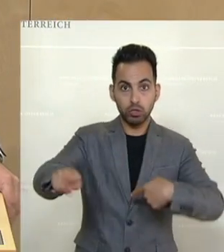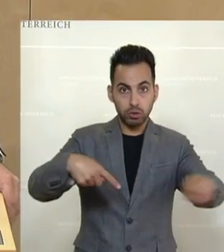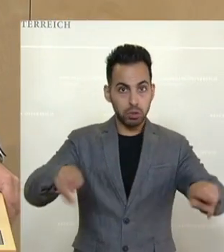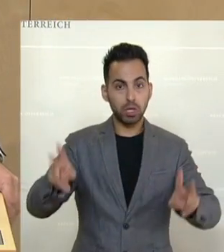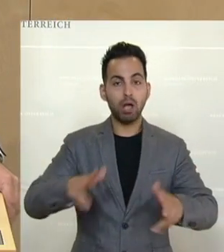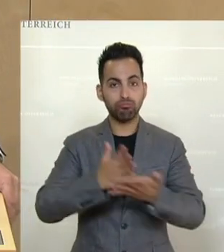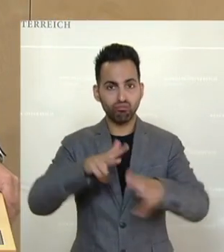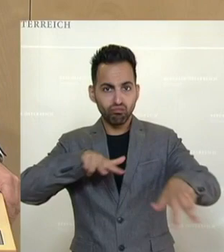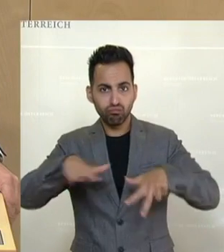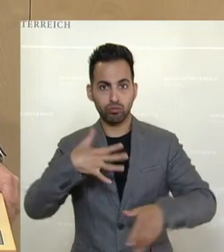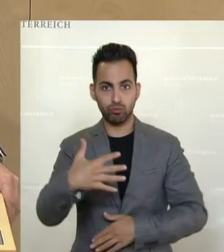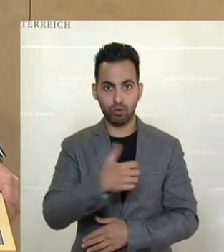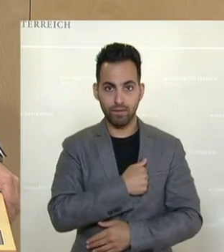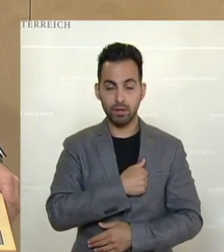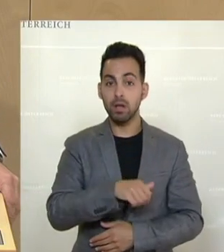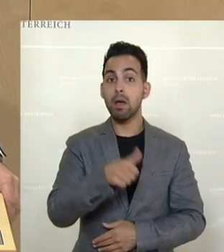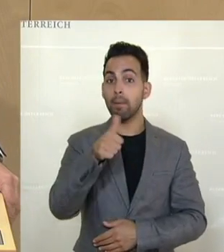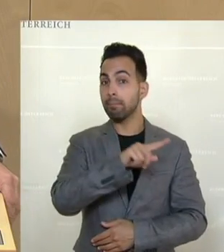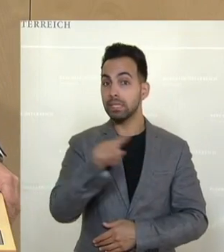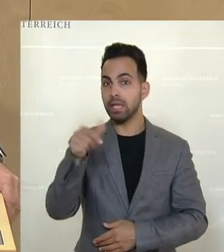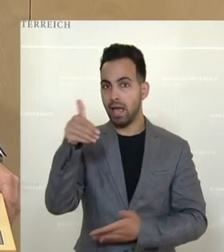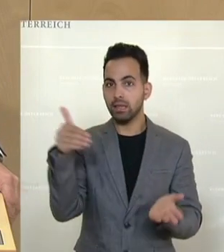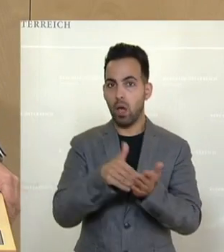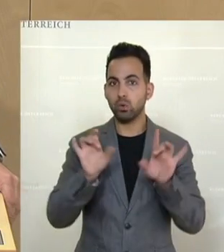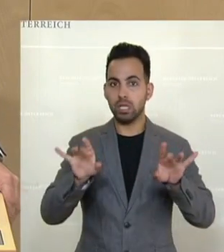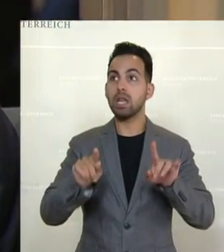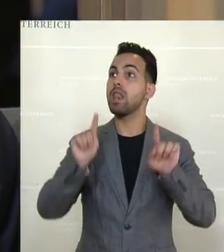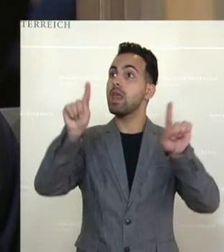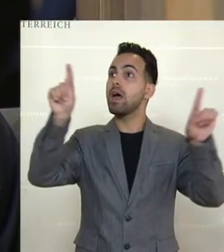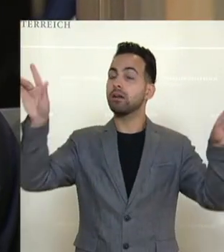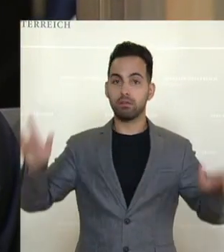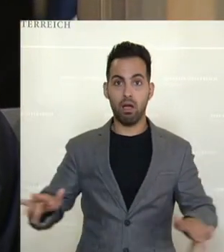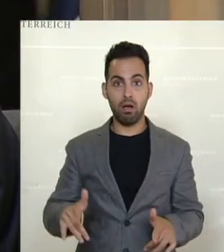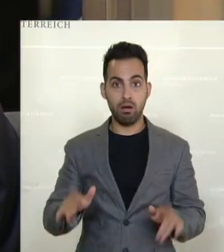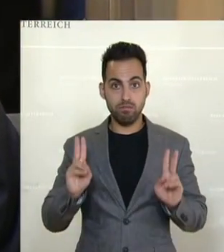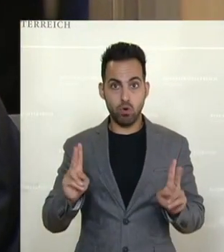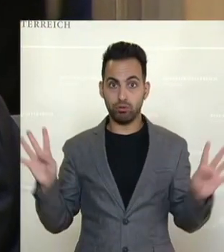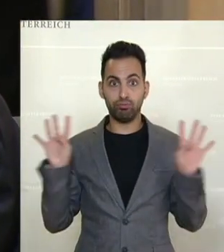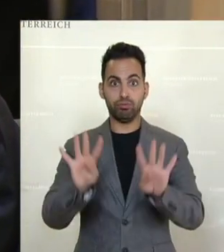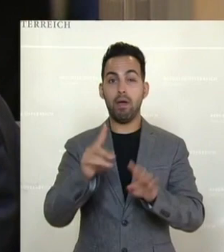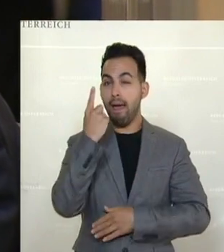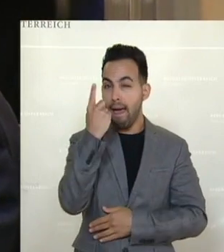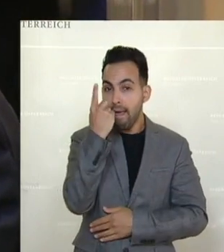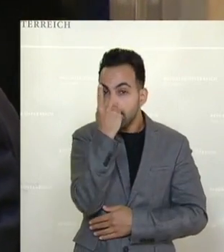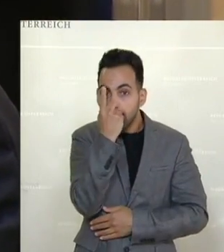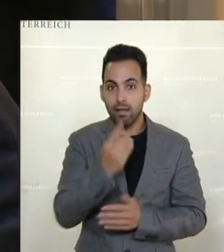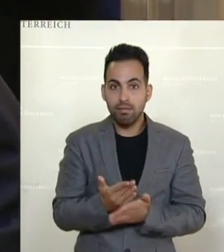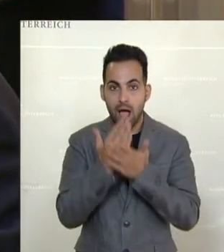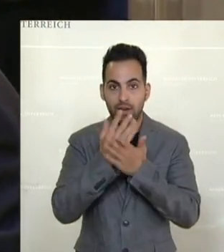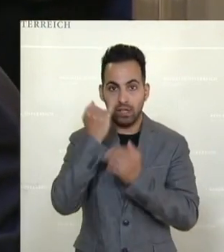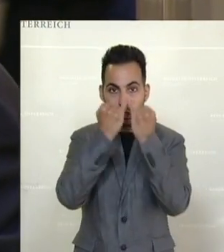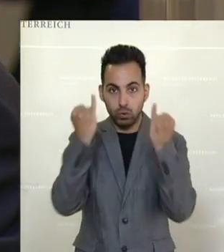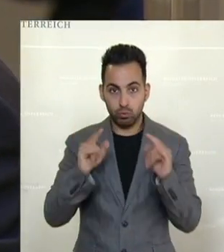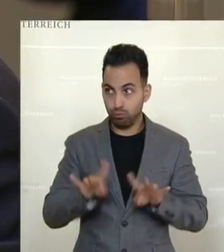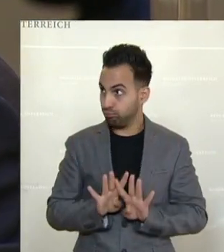kann. Bis zu 1000 Lehrer stehen hier zur Verfügung, sagt ein einziges Nachhilfeinstitut.